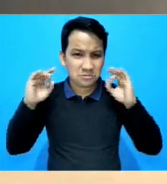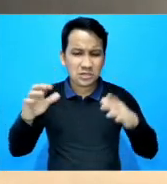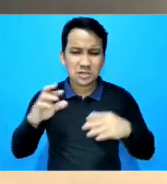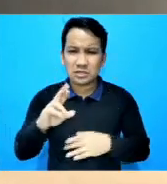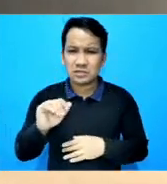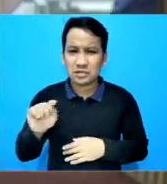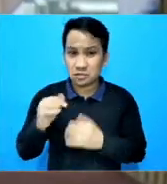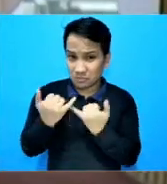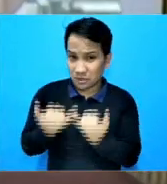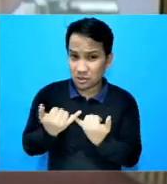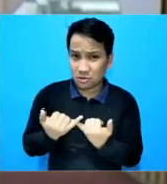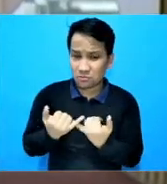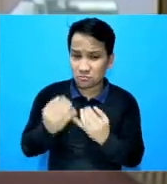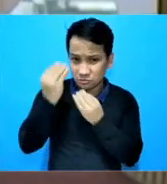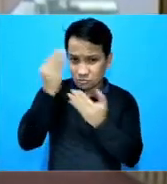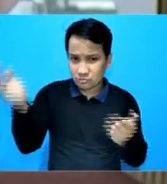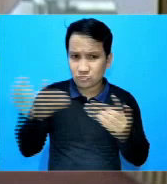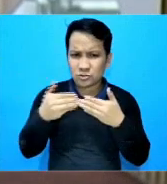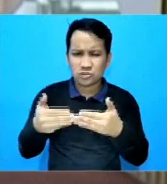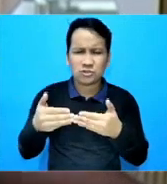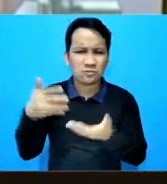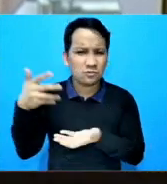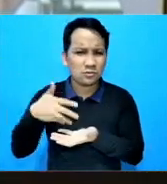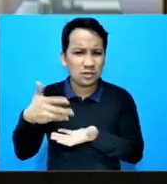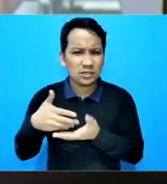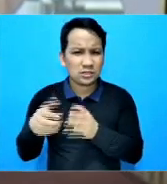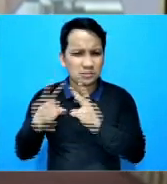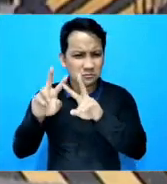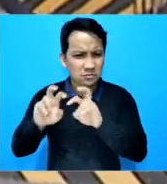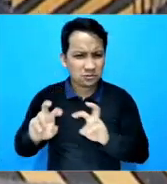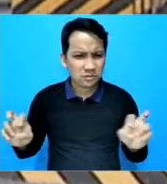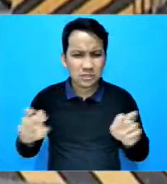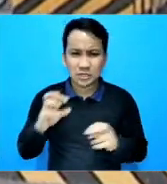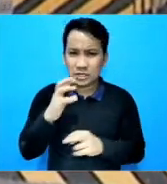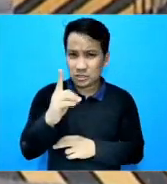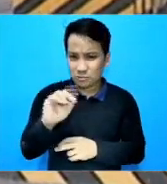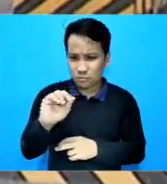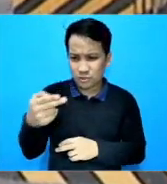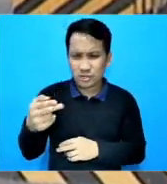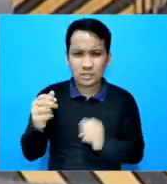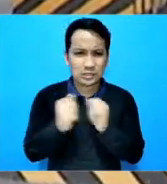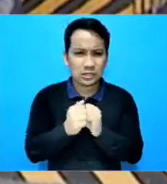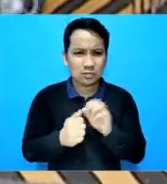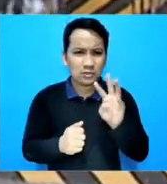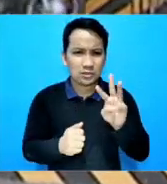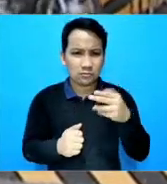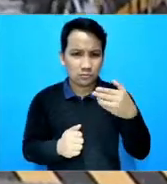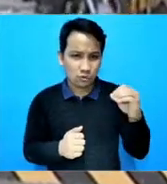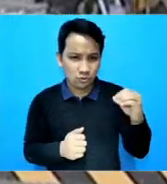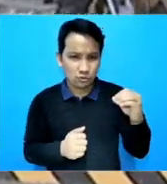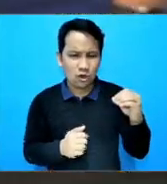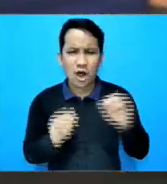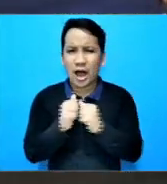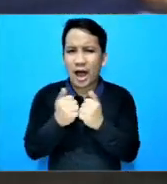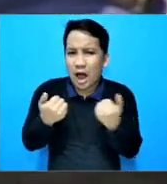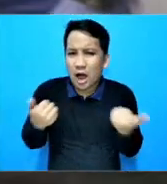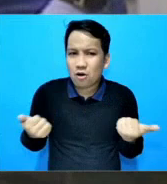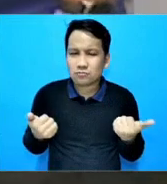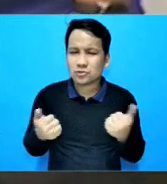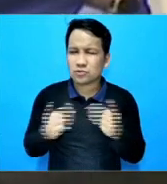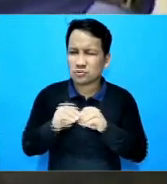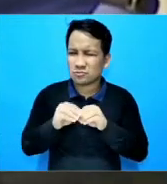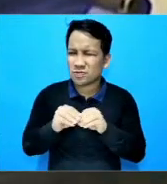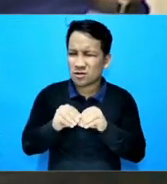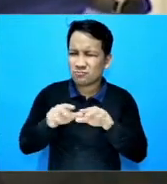ngayon, nagpapatuloy pa mga pag-aaral at investigasyon ng Department of Health kasama ang World Health Organization kung gaano kalala ang pagkalat